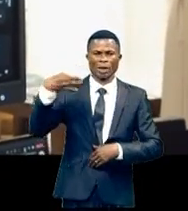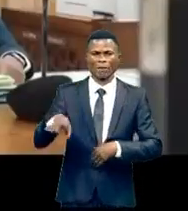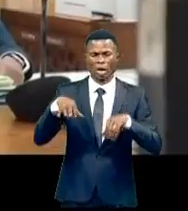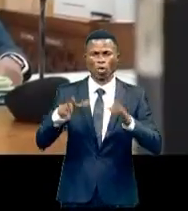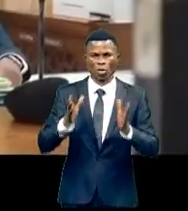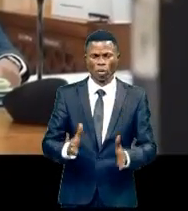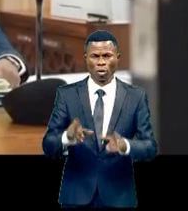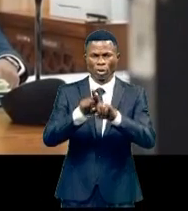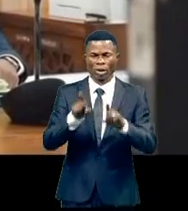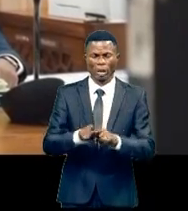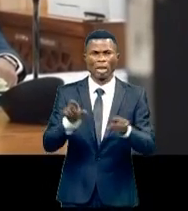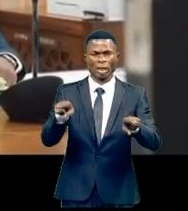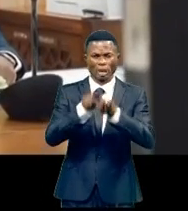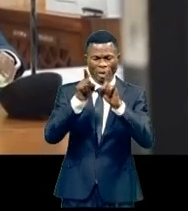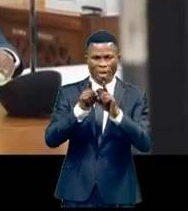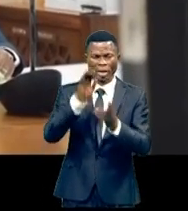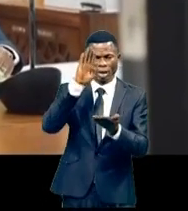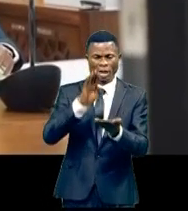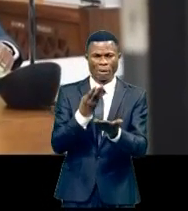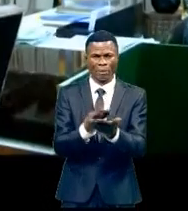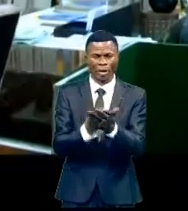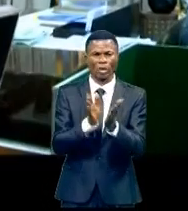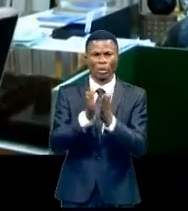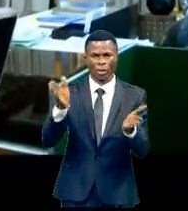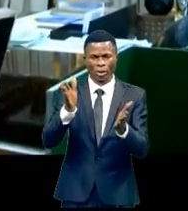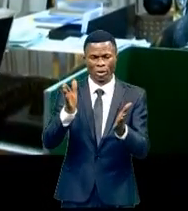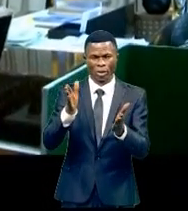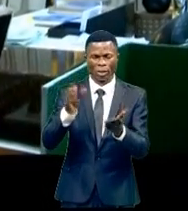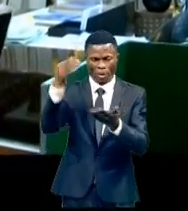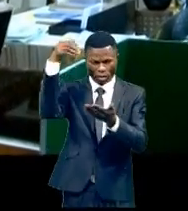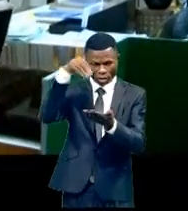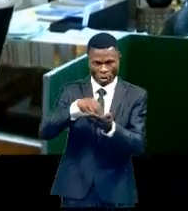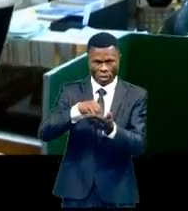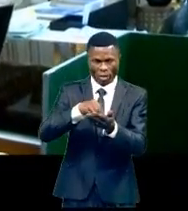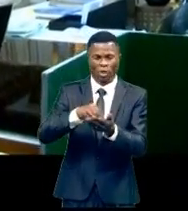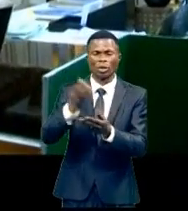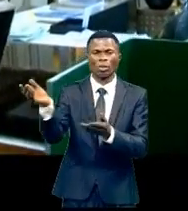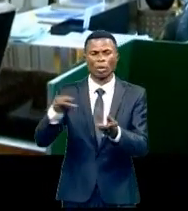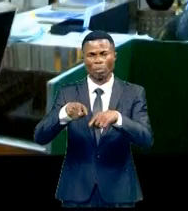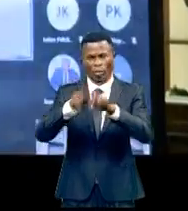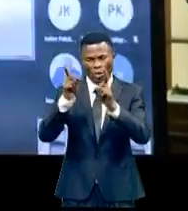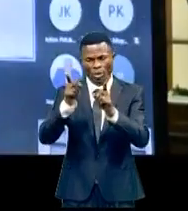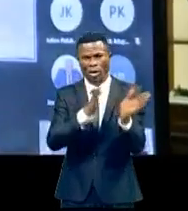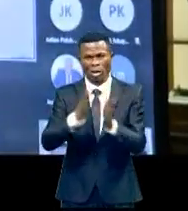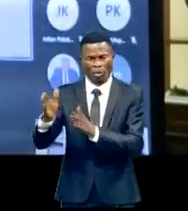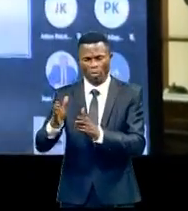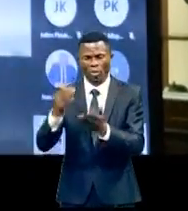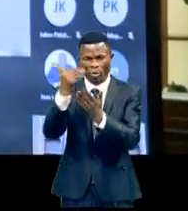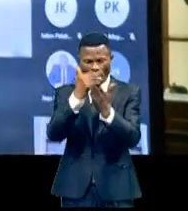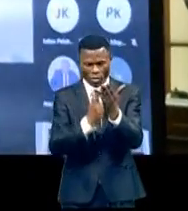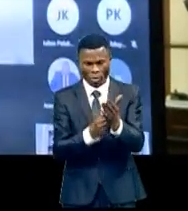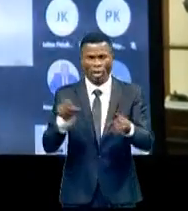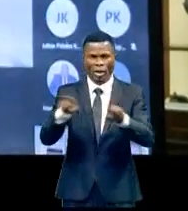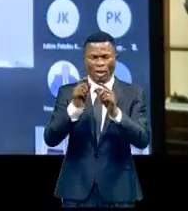Ainsi, le déficit du budget général sera inscrit au compte consolidé destiné à l'enregistrement de